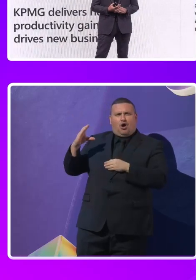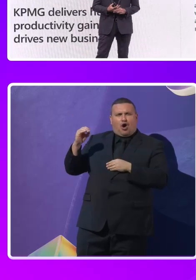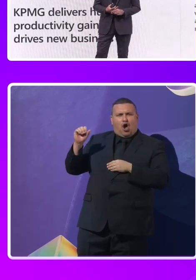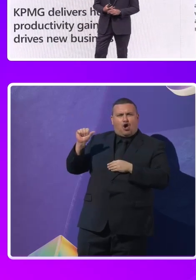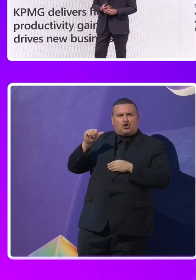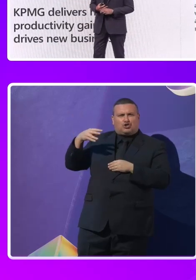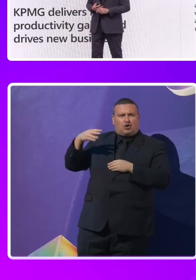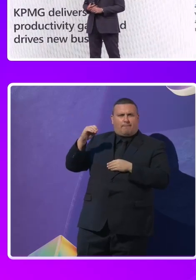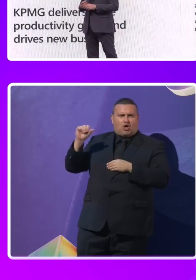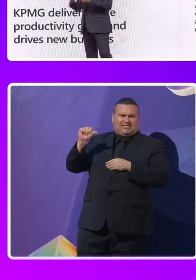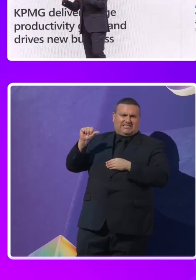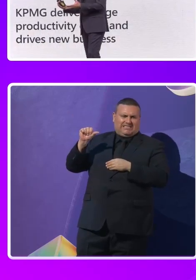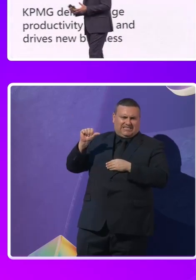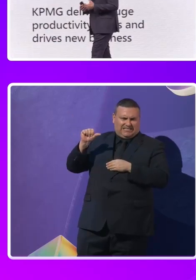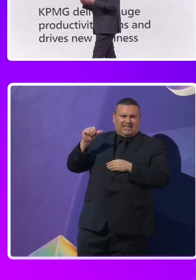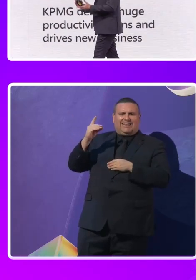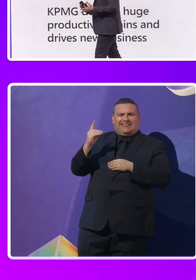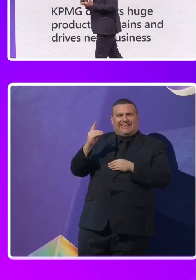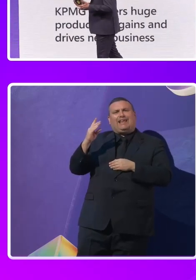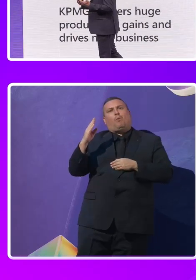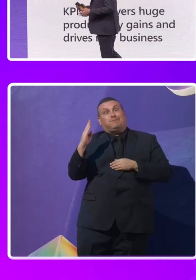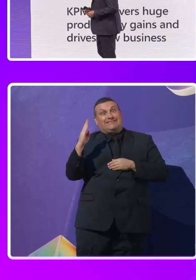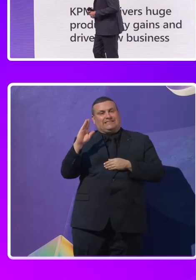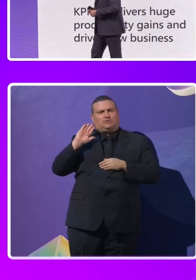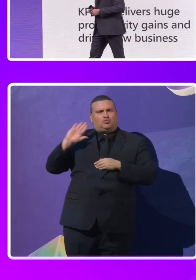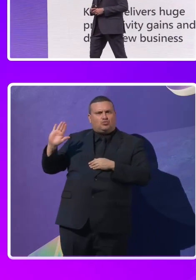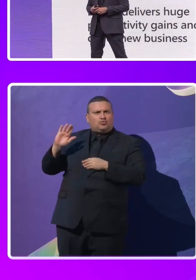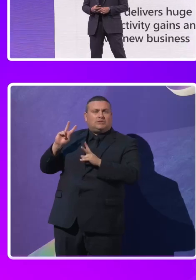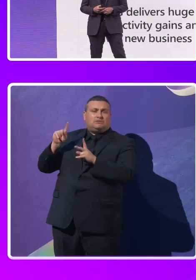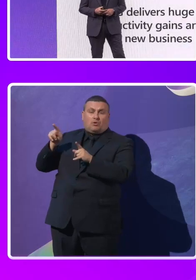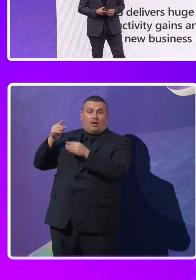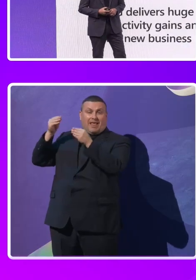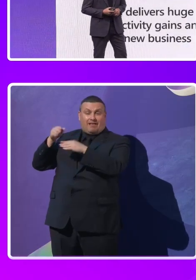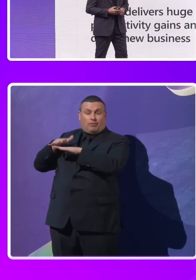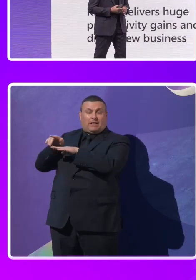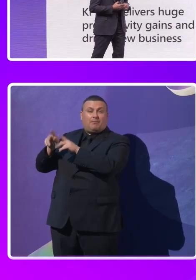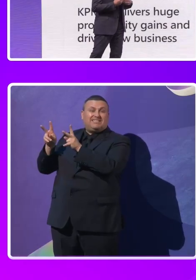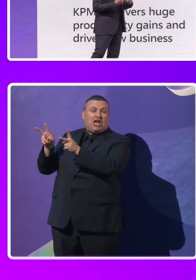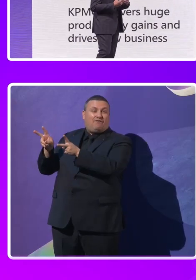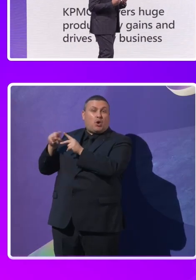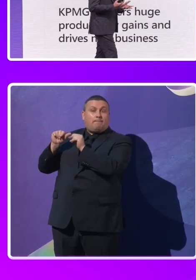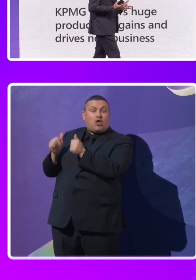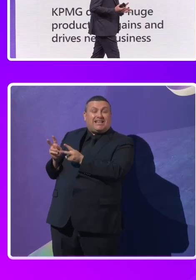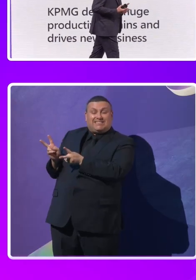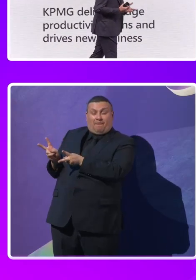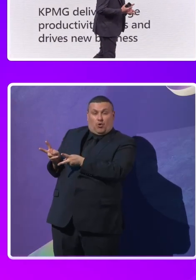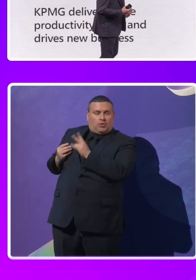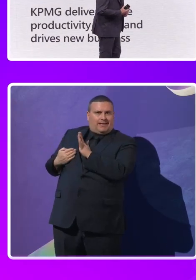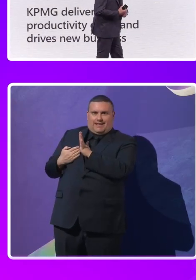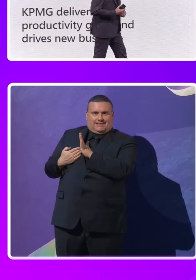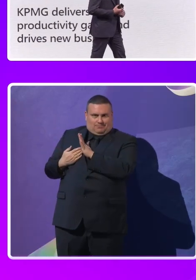abbiamo implementato proprio per sfruttare al massimo questi modelli e hanno ottenuto